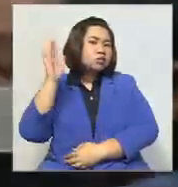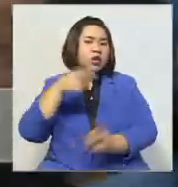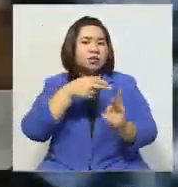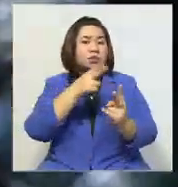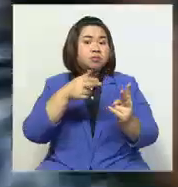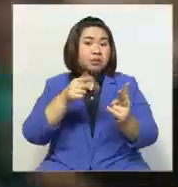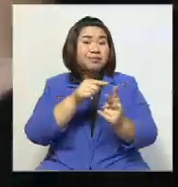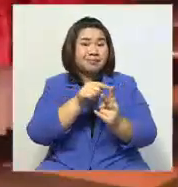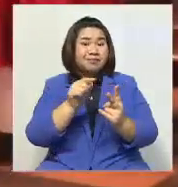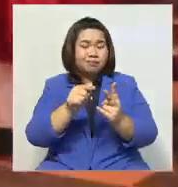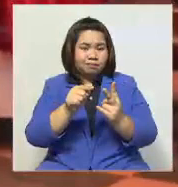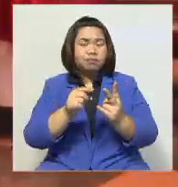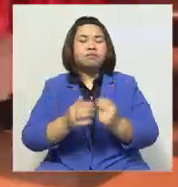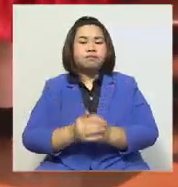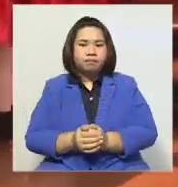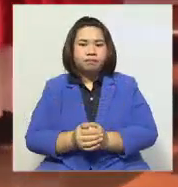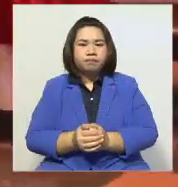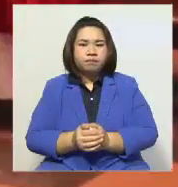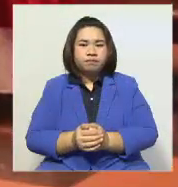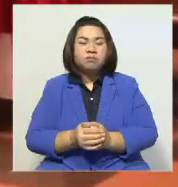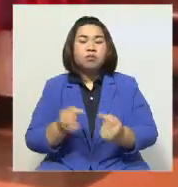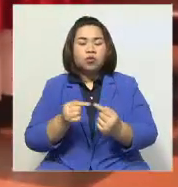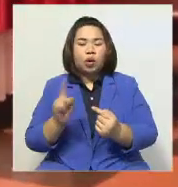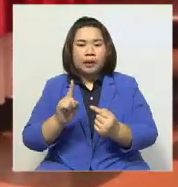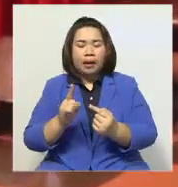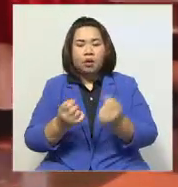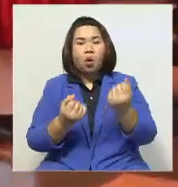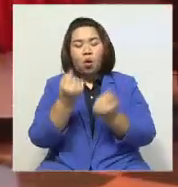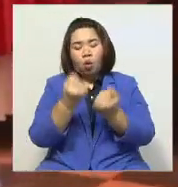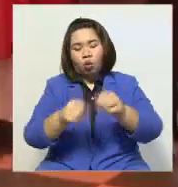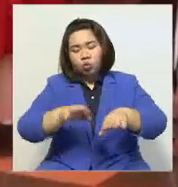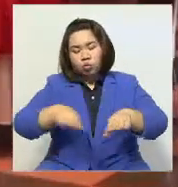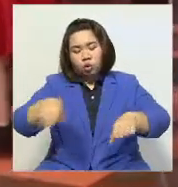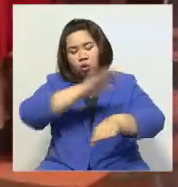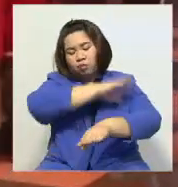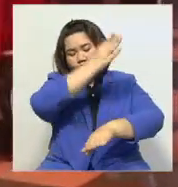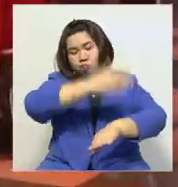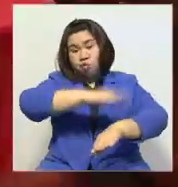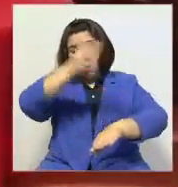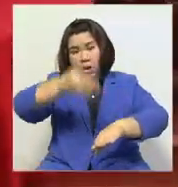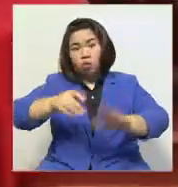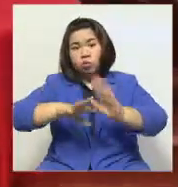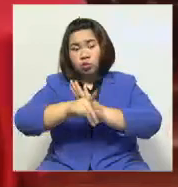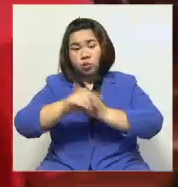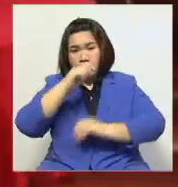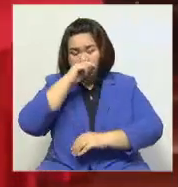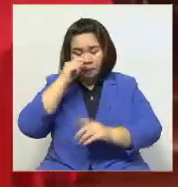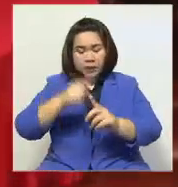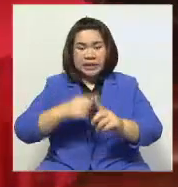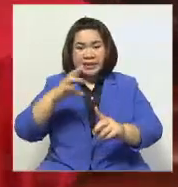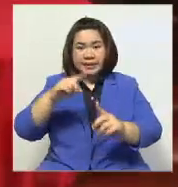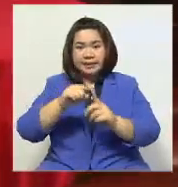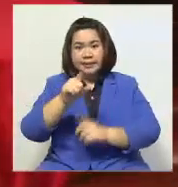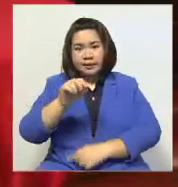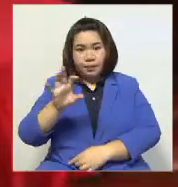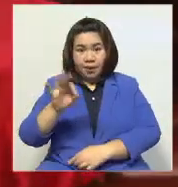และนางสาวปวีณานาเมืองรักหรือสปายที่บริเวณลานจอดรถเขาชีจันทร์จังหวัดชลบุรีเหตุเกิดเมื่อ29กรก